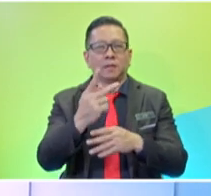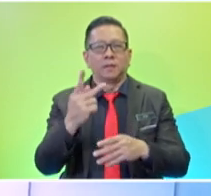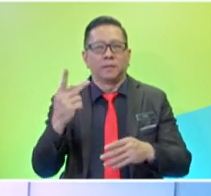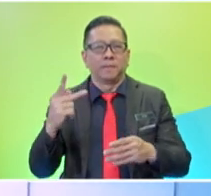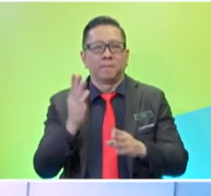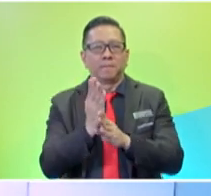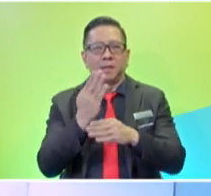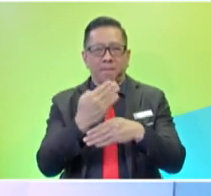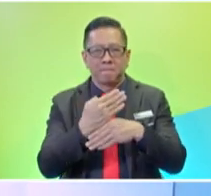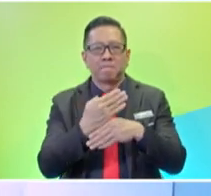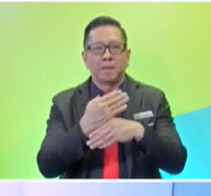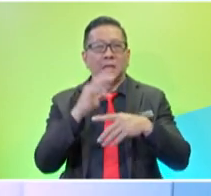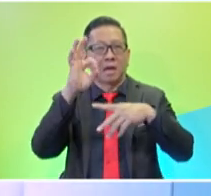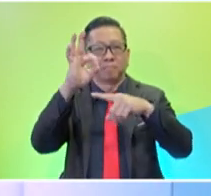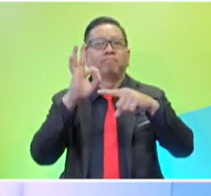bentuk